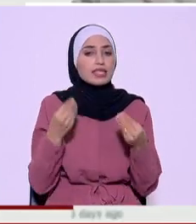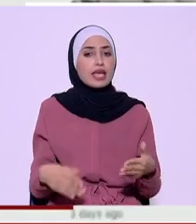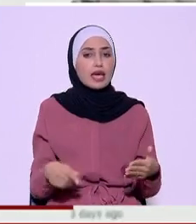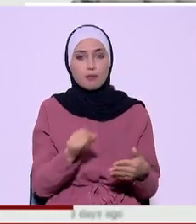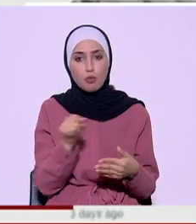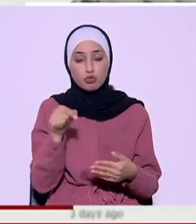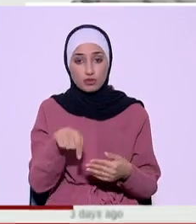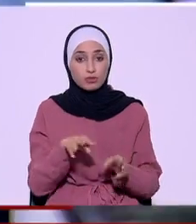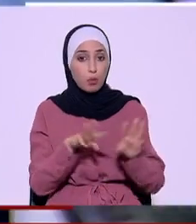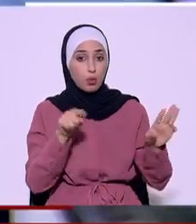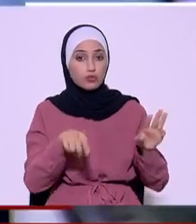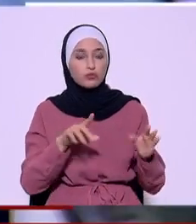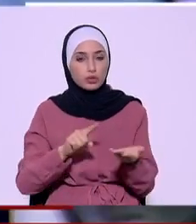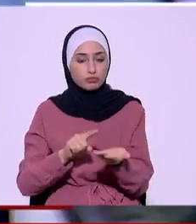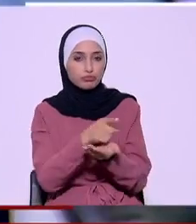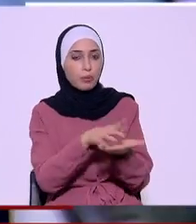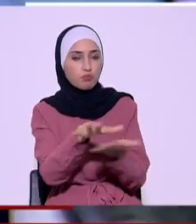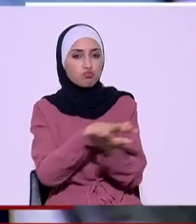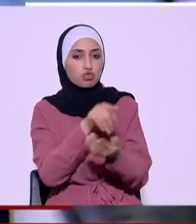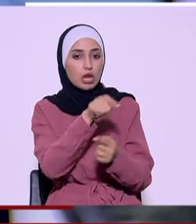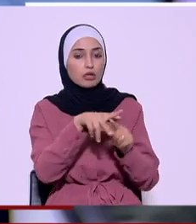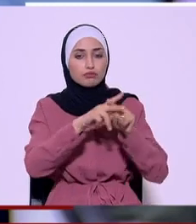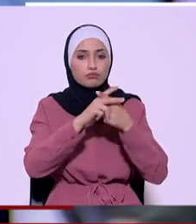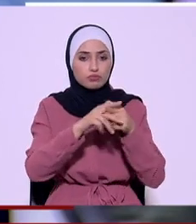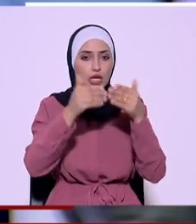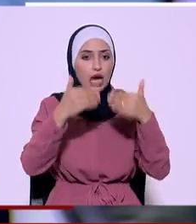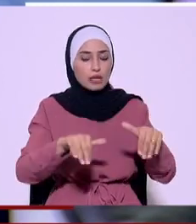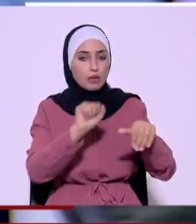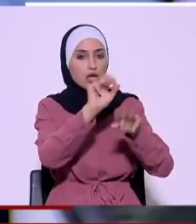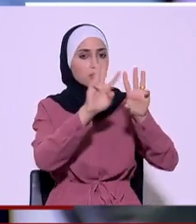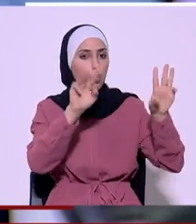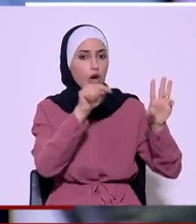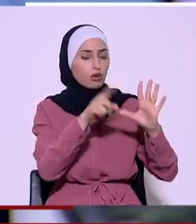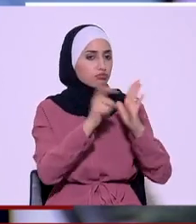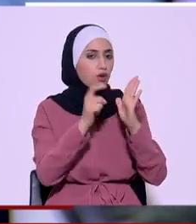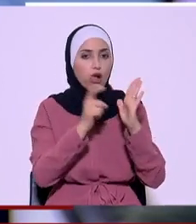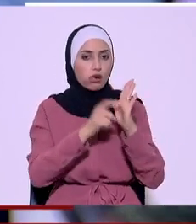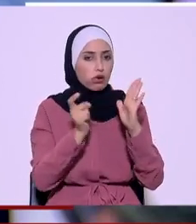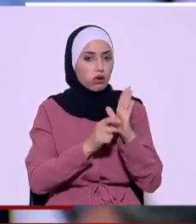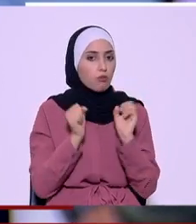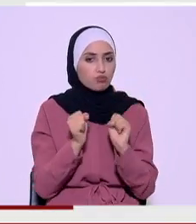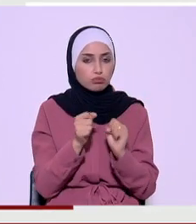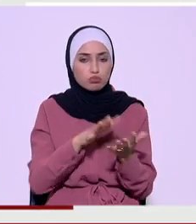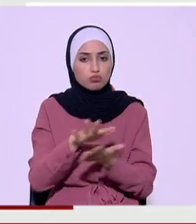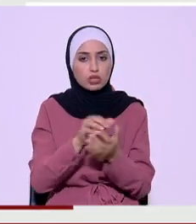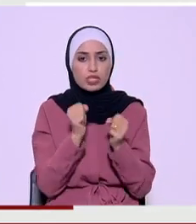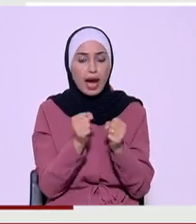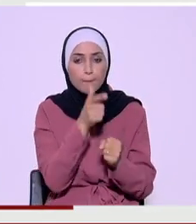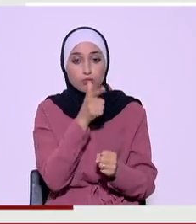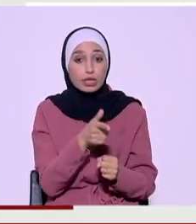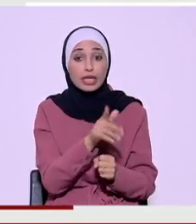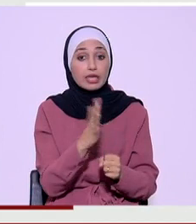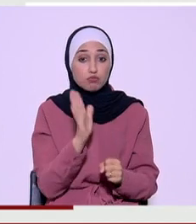مثل هذه الهجمات ومثل هذه الاعطال التي قد تتعرض لها المواقع الالكترونيه؟ في الوقت الحالي ما فيش بيان رسمي